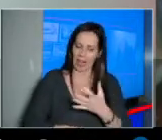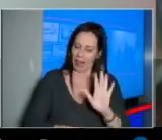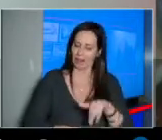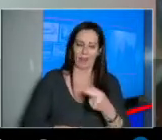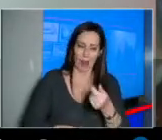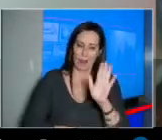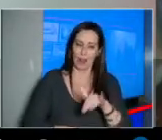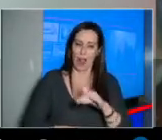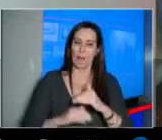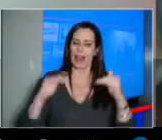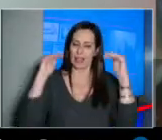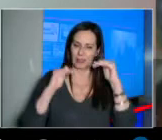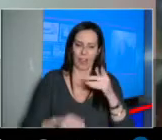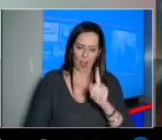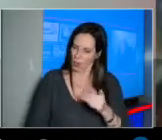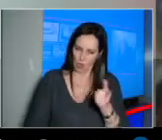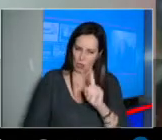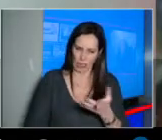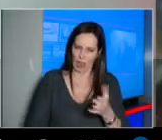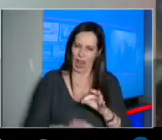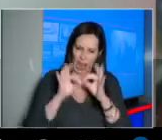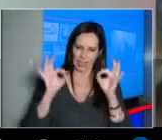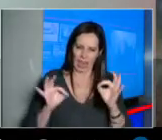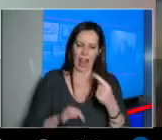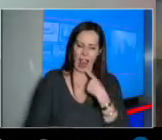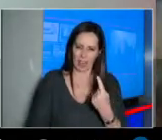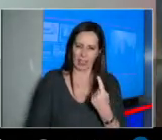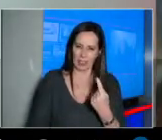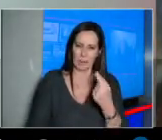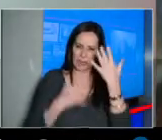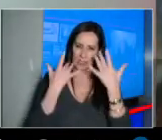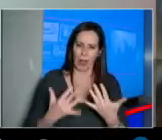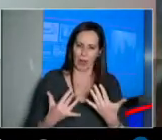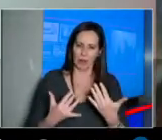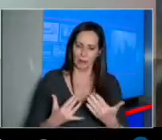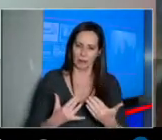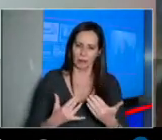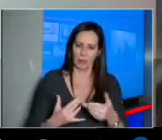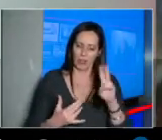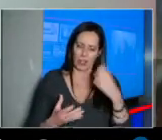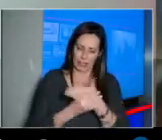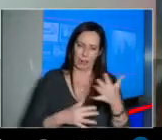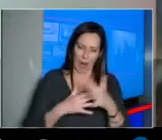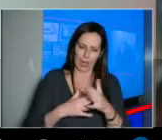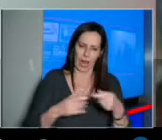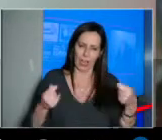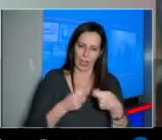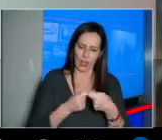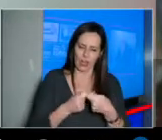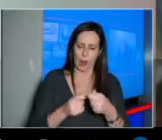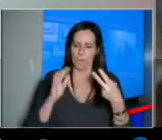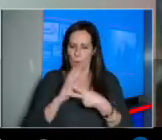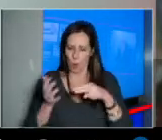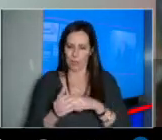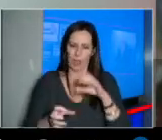עם האליטה השלטת. אני לא צריך להתחיל לציין מספרי תיקים שנמצאים עכשיו בחקירה על הקשר בין